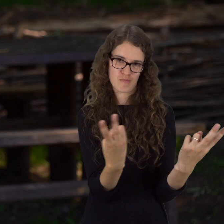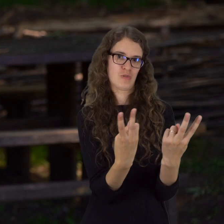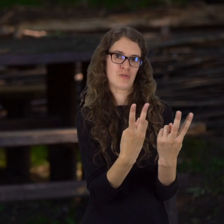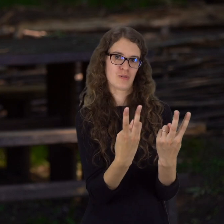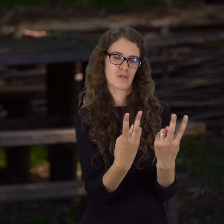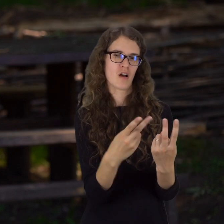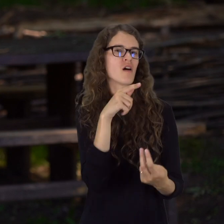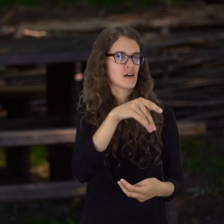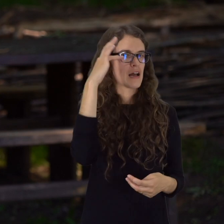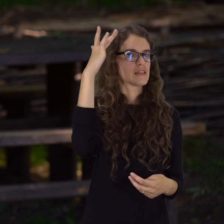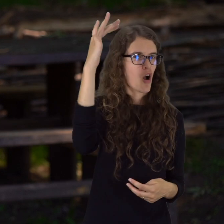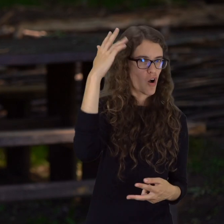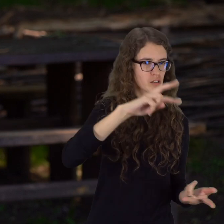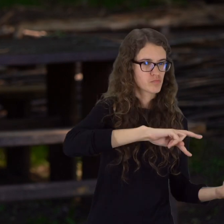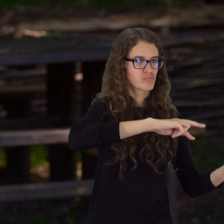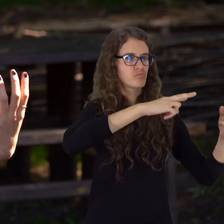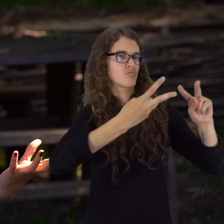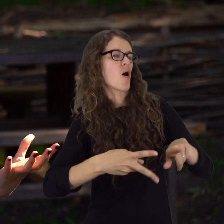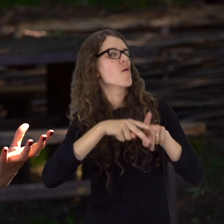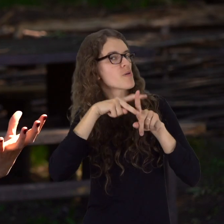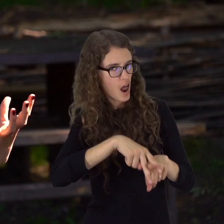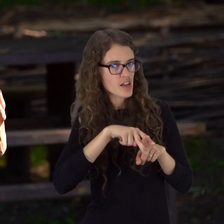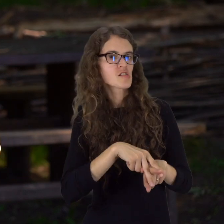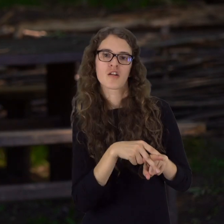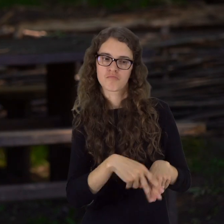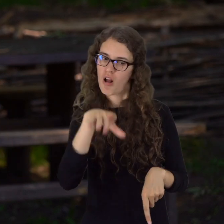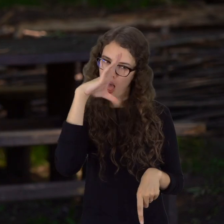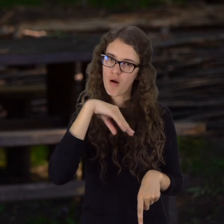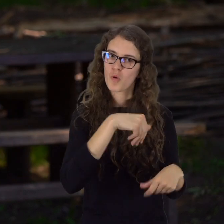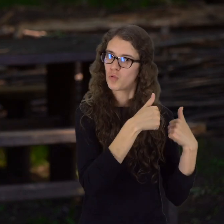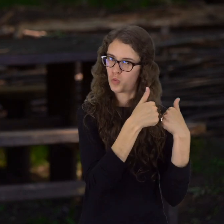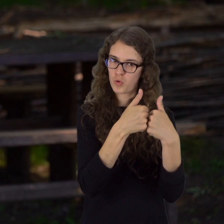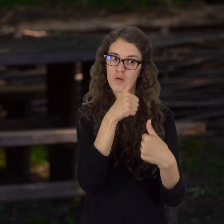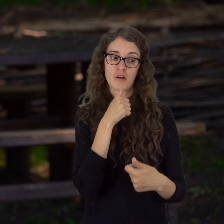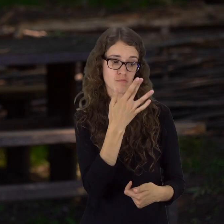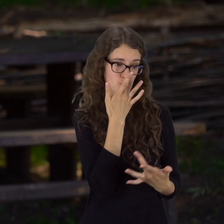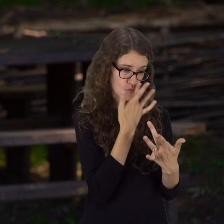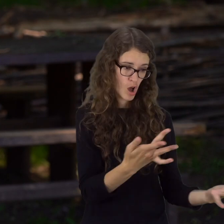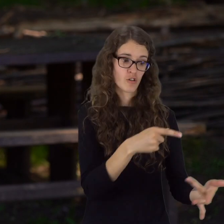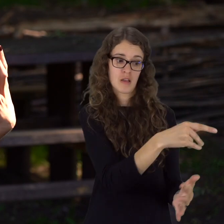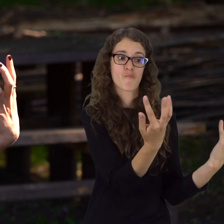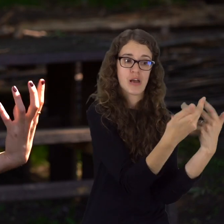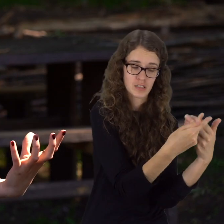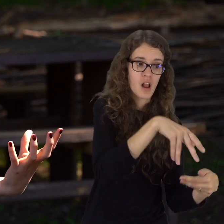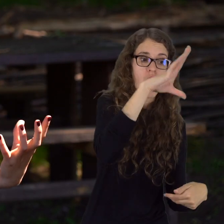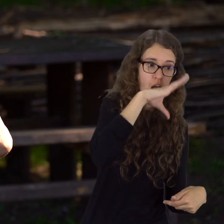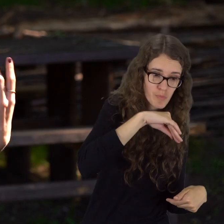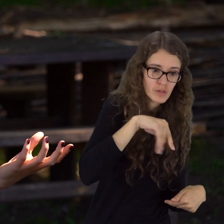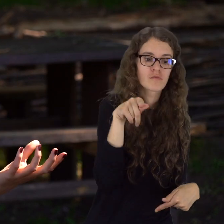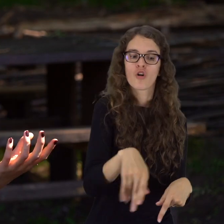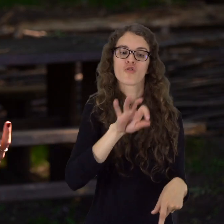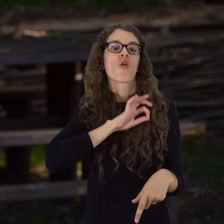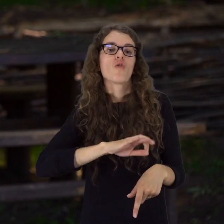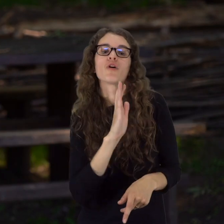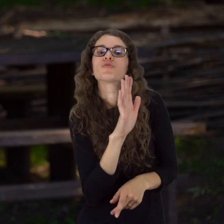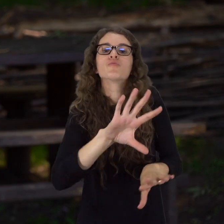mūsų reikia, tai tas gebėjimas, tos teorinės medžiagos įprasminti mm-hmm. ir parodyti, kad vat, su šia formulė, su šia teorija mes galim padaryti tai ir iš to mums